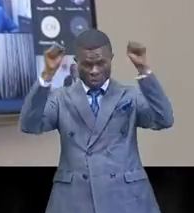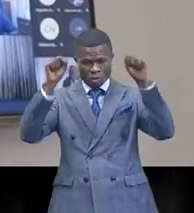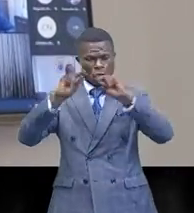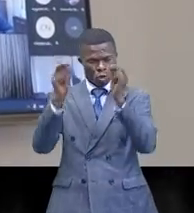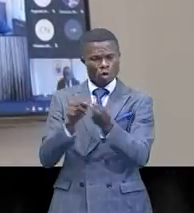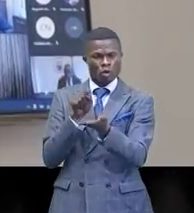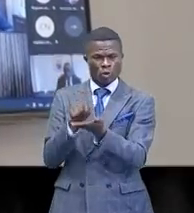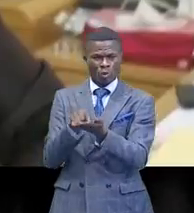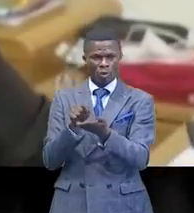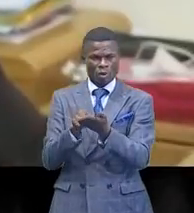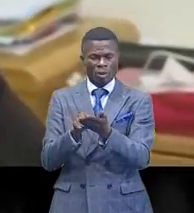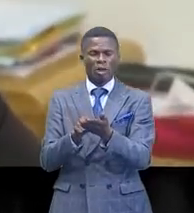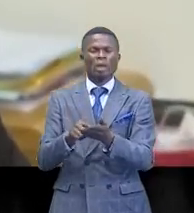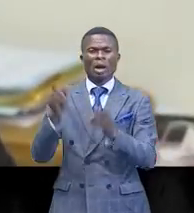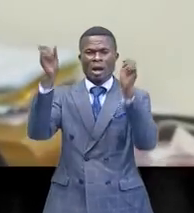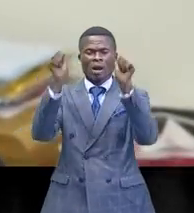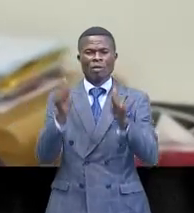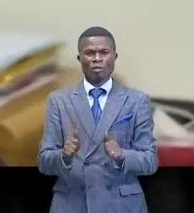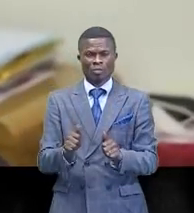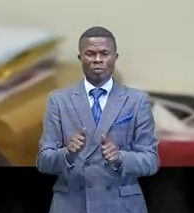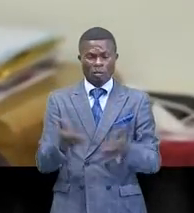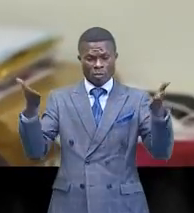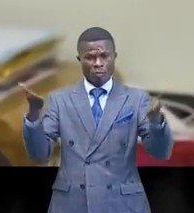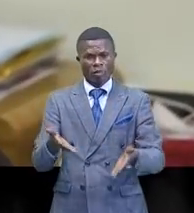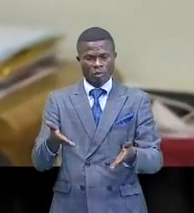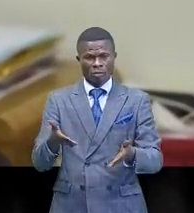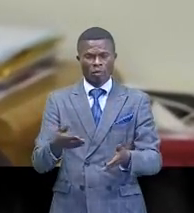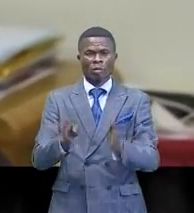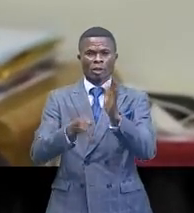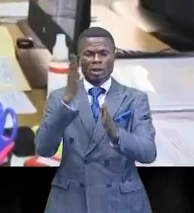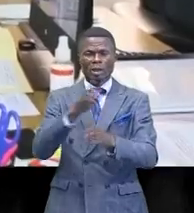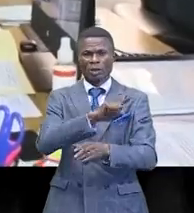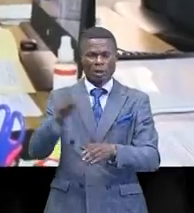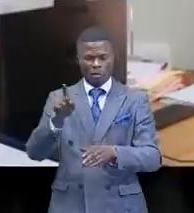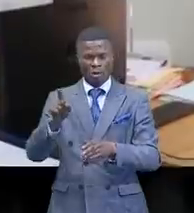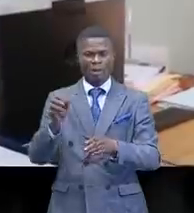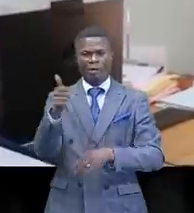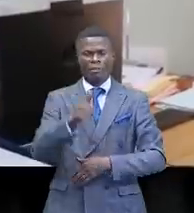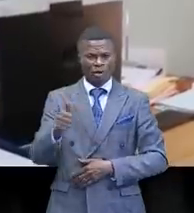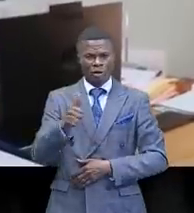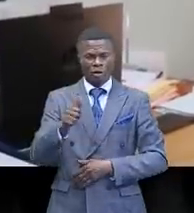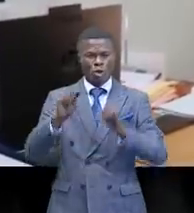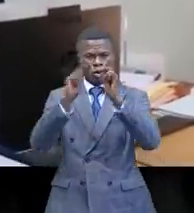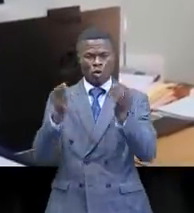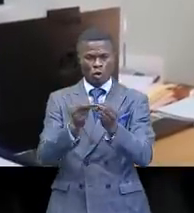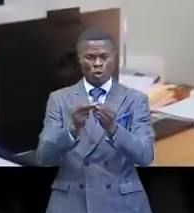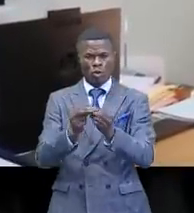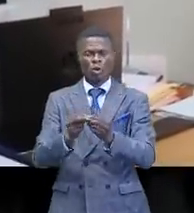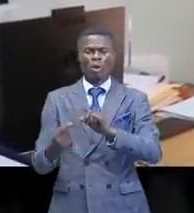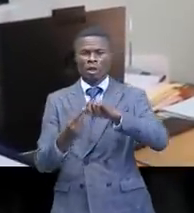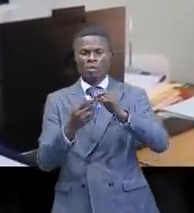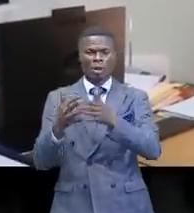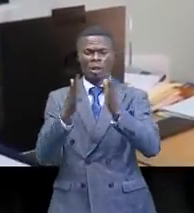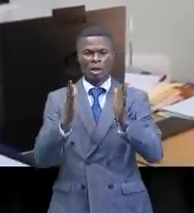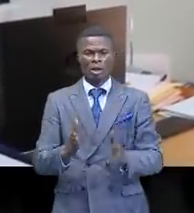cette organisation régionale. La présence depuis le 14 août 2021 d'un groupe de forces spéciales